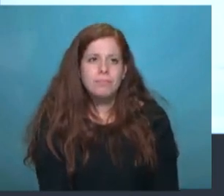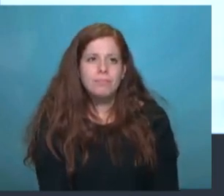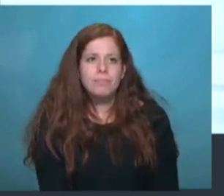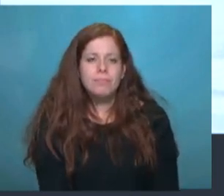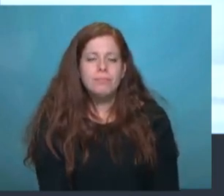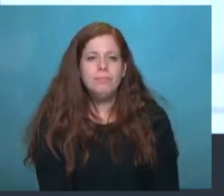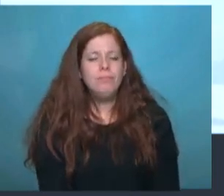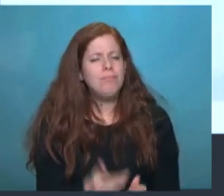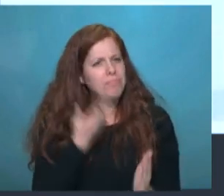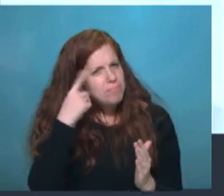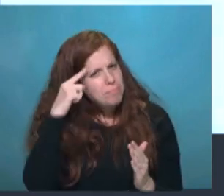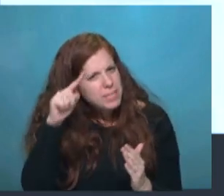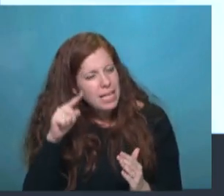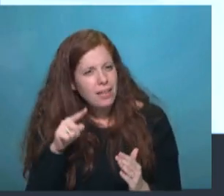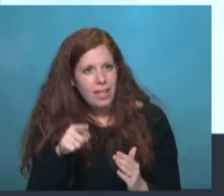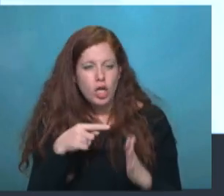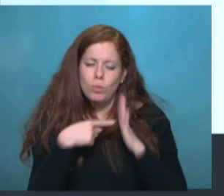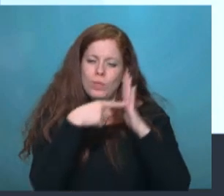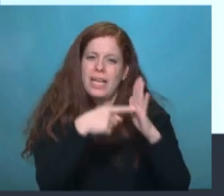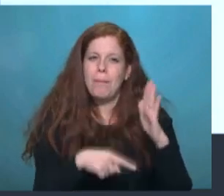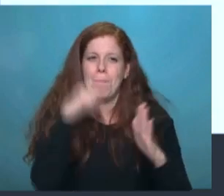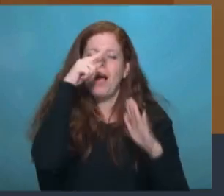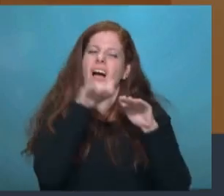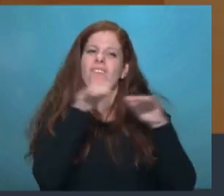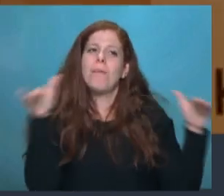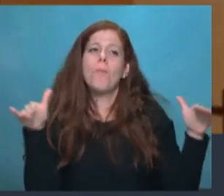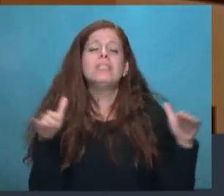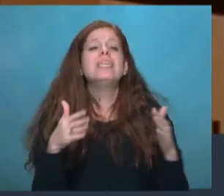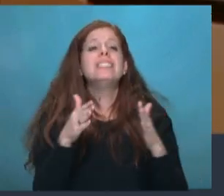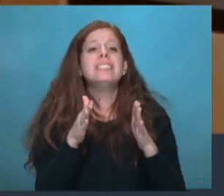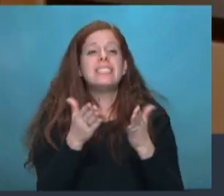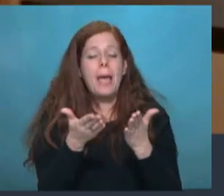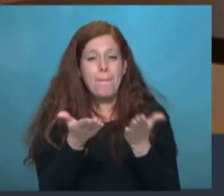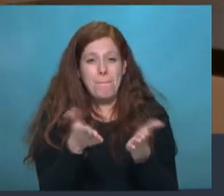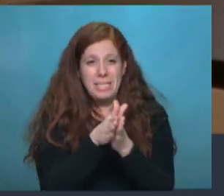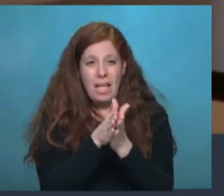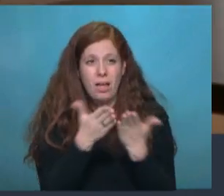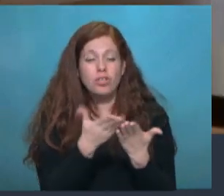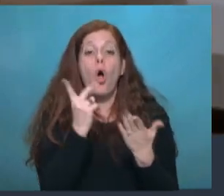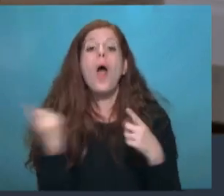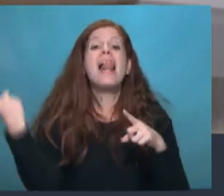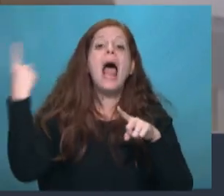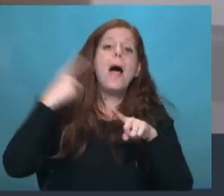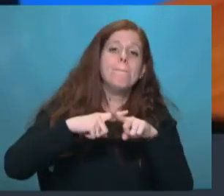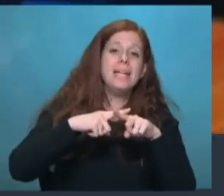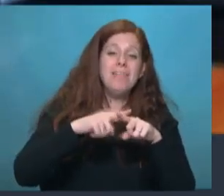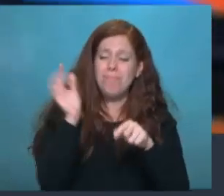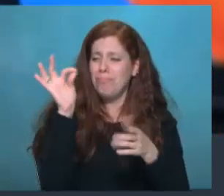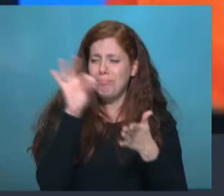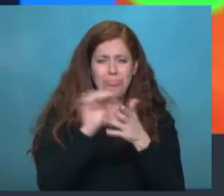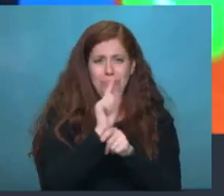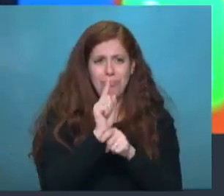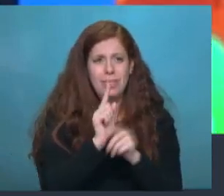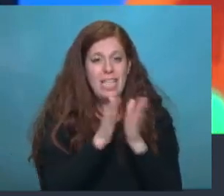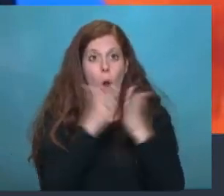פריצת הדרך הטכנולוגית שמוצגת בגאווה על הבמות היא המסך המתקפל שמאפשר להכפיל את גודל המסך ברגע. וואוי השיקה